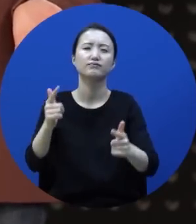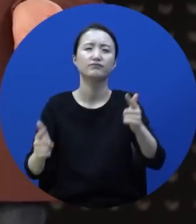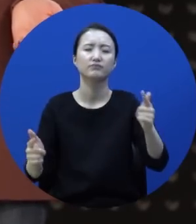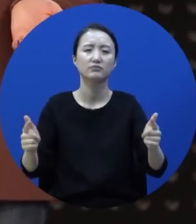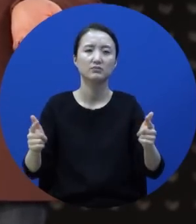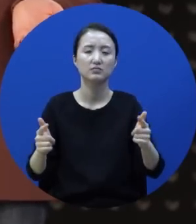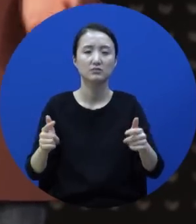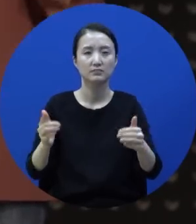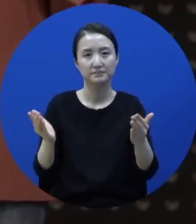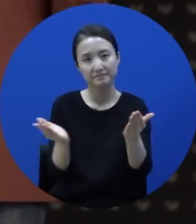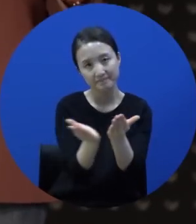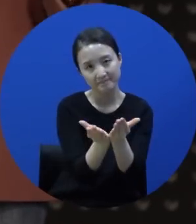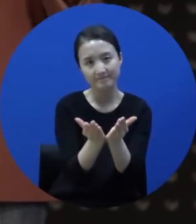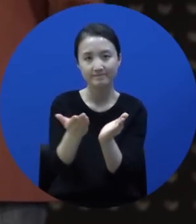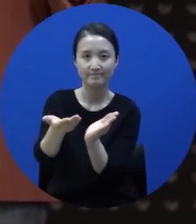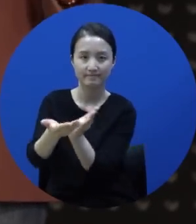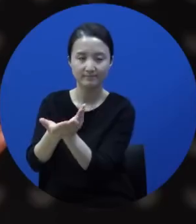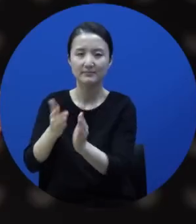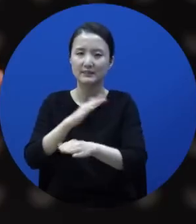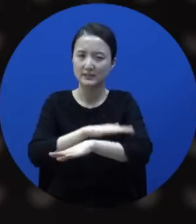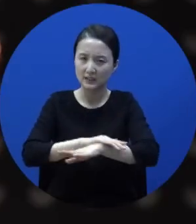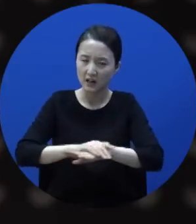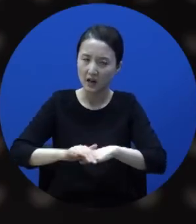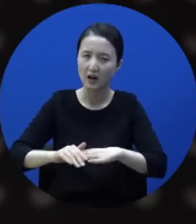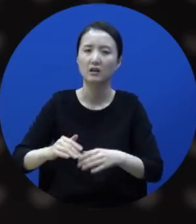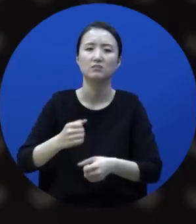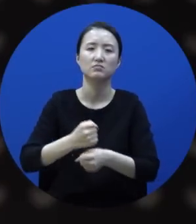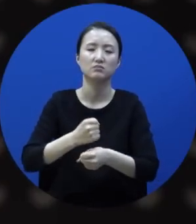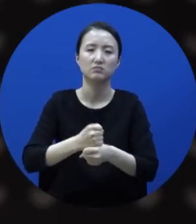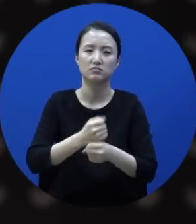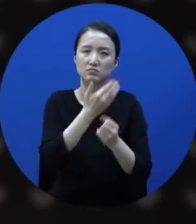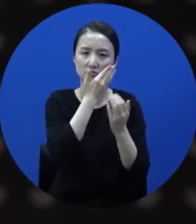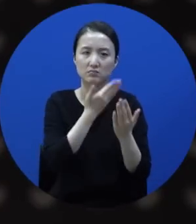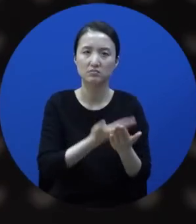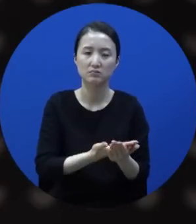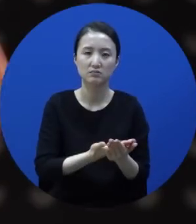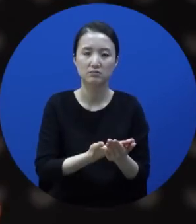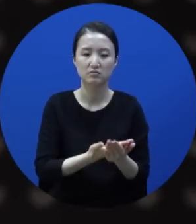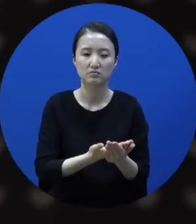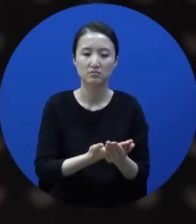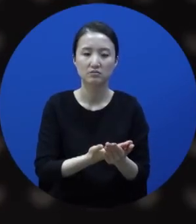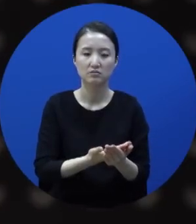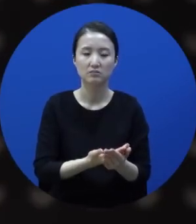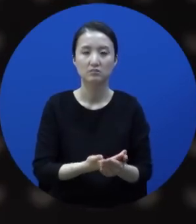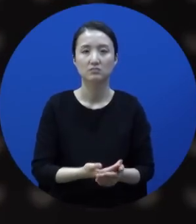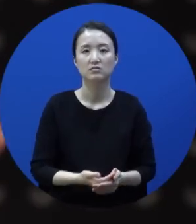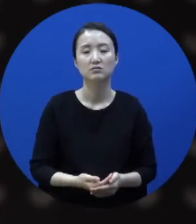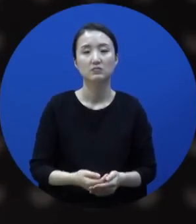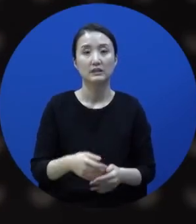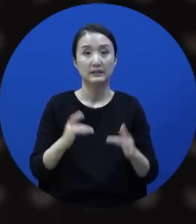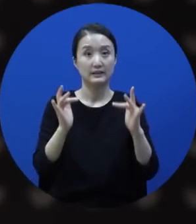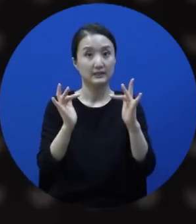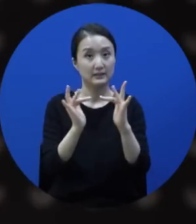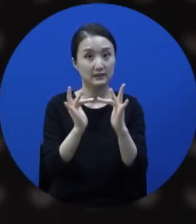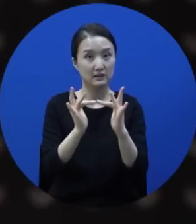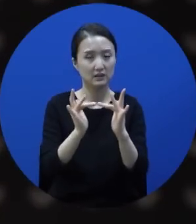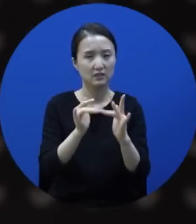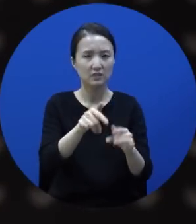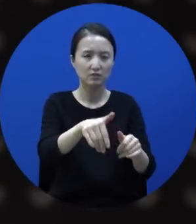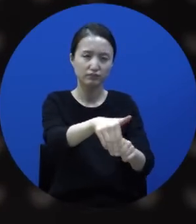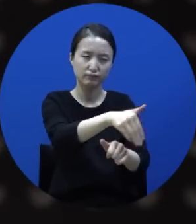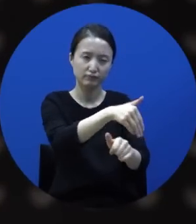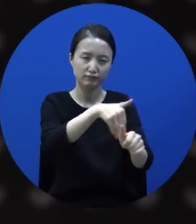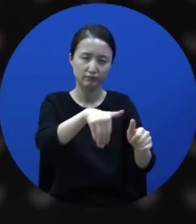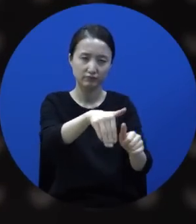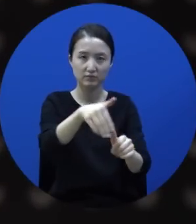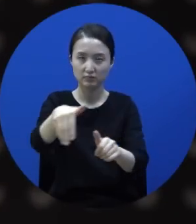있어요. 그런데 그 채널마다의 특성을 잘 파악하지 못하고 그 채널들이 어떻게 했을 때 영향을 줄 수 있는지를 잘 모르는